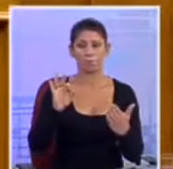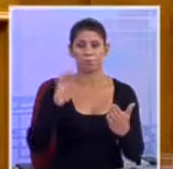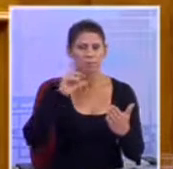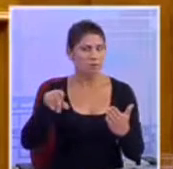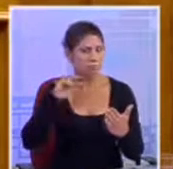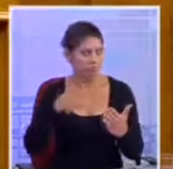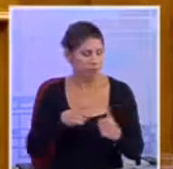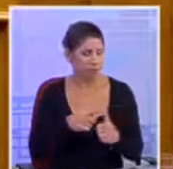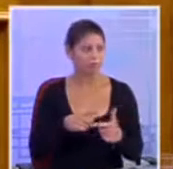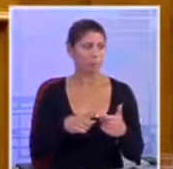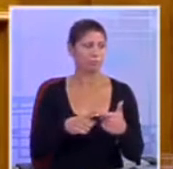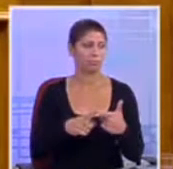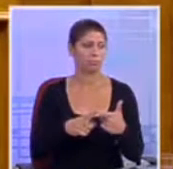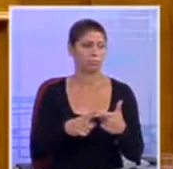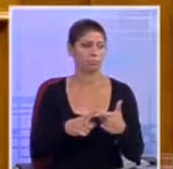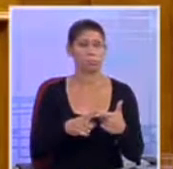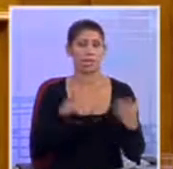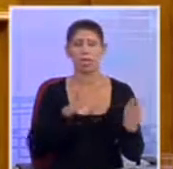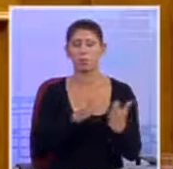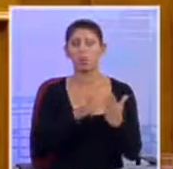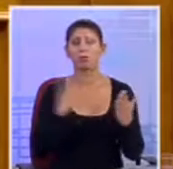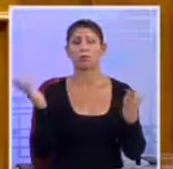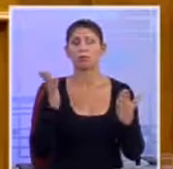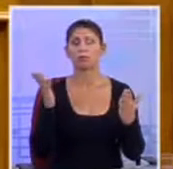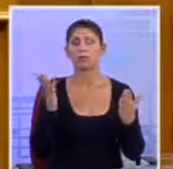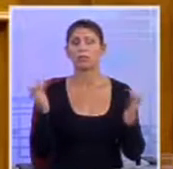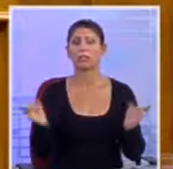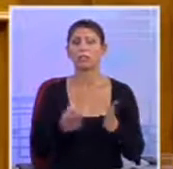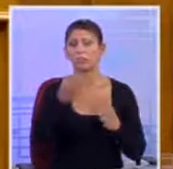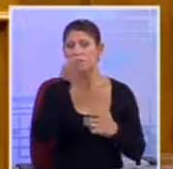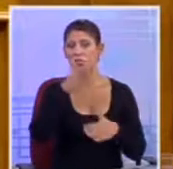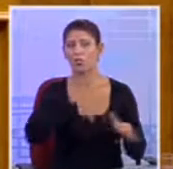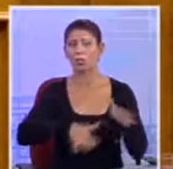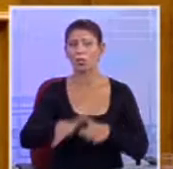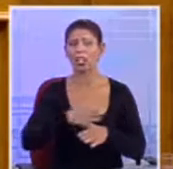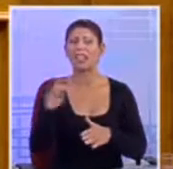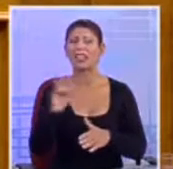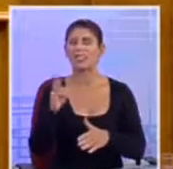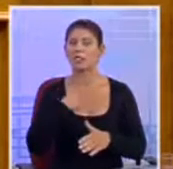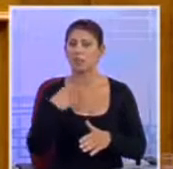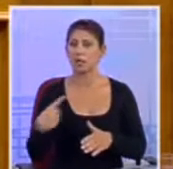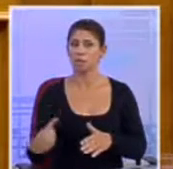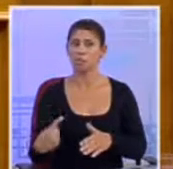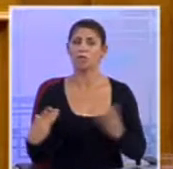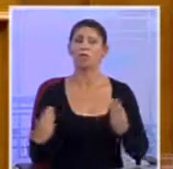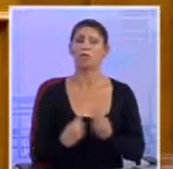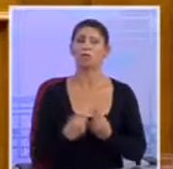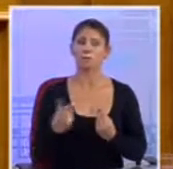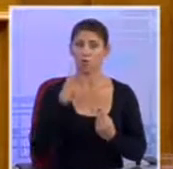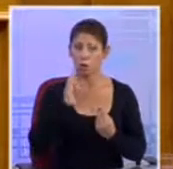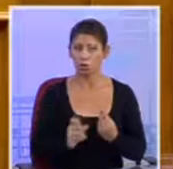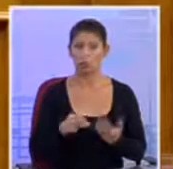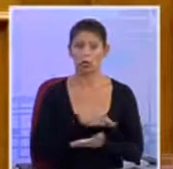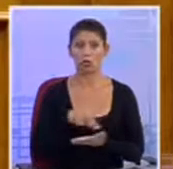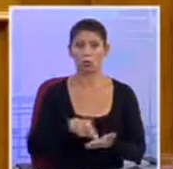Αυθαιρεσίας, την αντιμετώπιση οποιοδήποτε κρούσματος διαφθοράς και ρατσιστικής συμπεριφοράς που αντίκειται στις υποχρεώσεις και το ρόλο